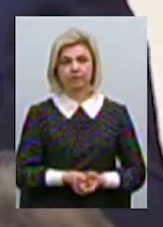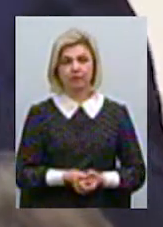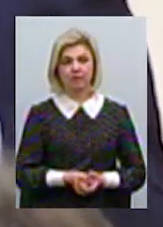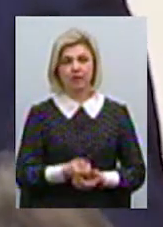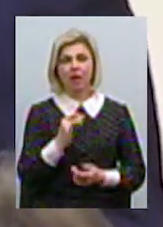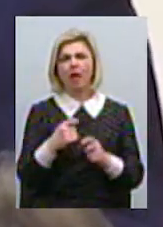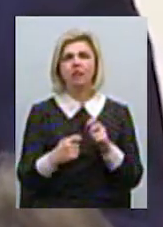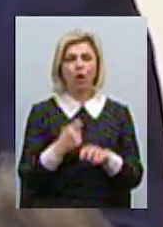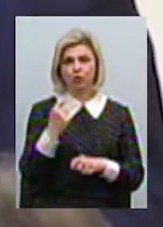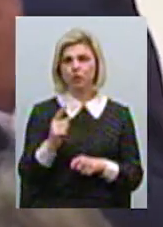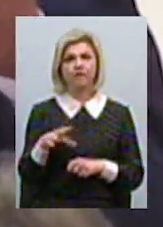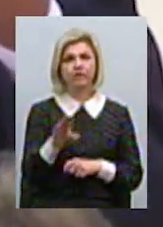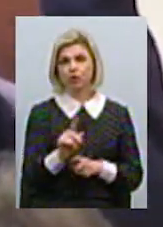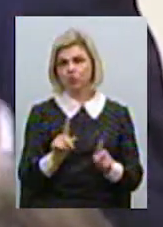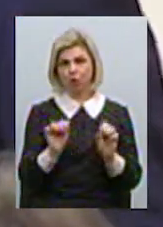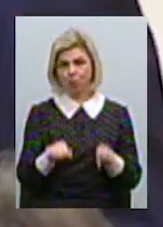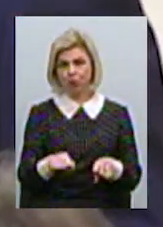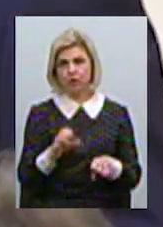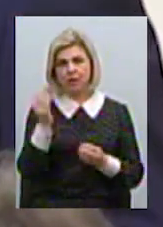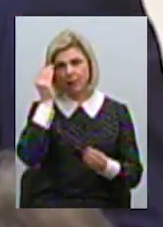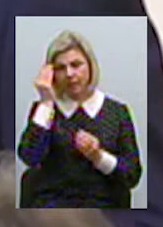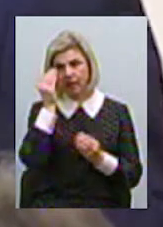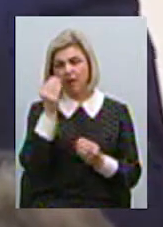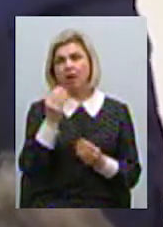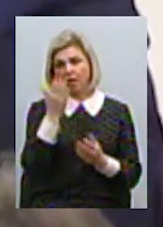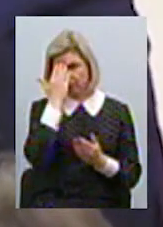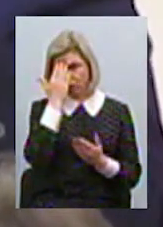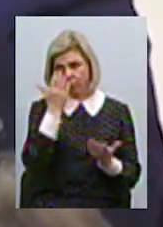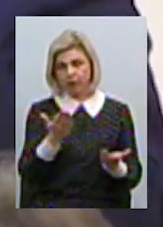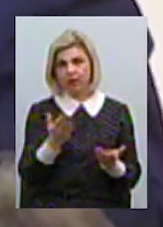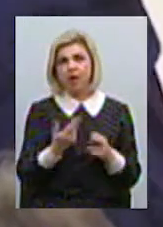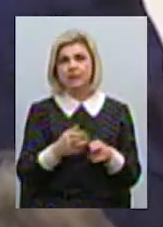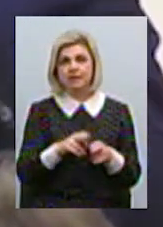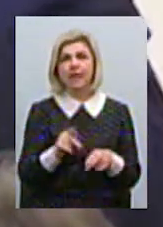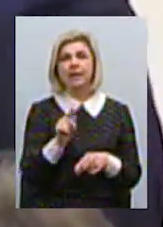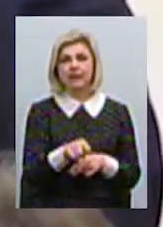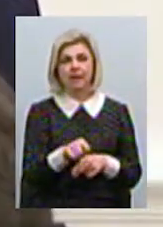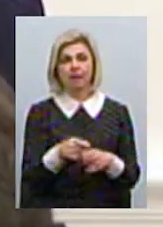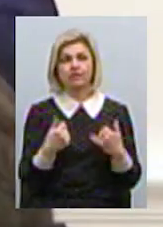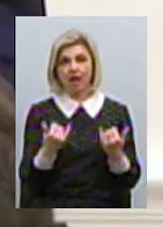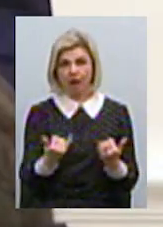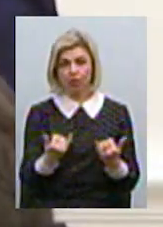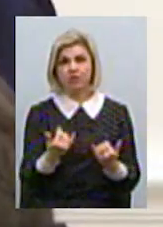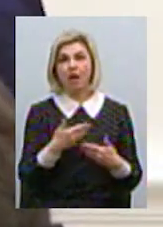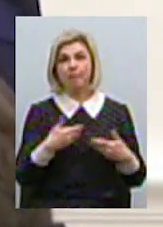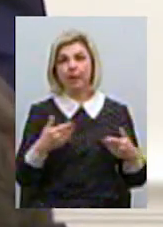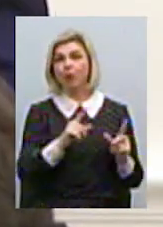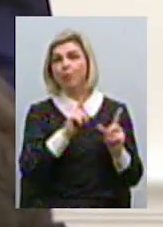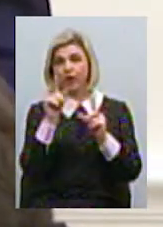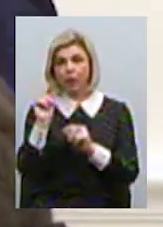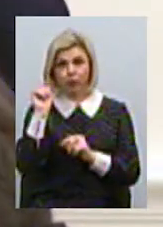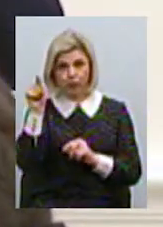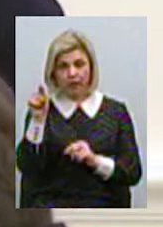ну і порушує все, що тільки можна з точки зору здорового глузду. І це саме ті, саме зараз. Зараз ми туди поїхали, зараз